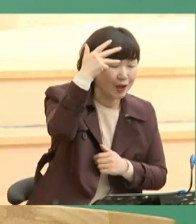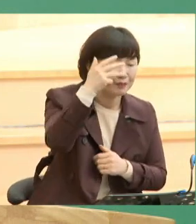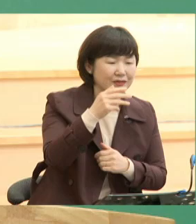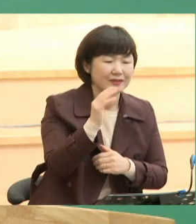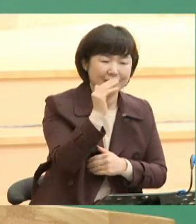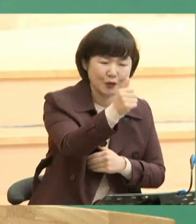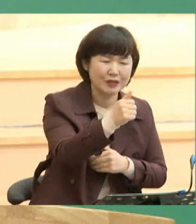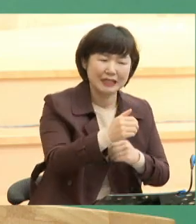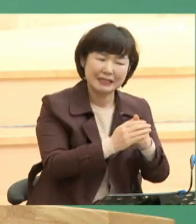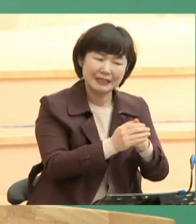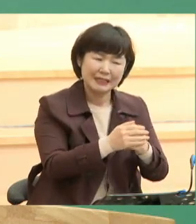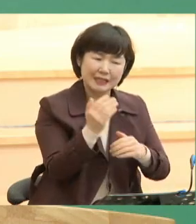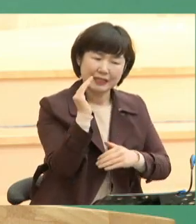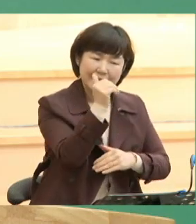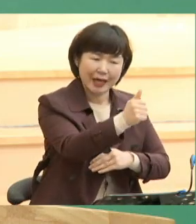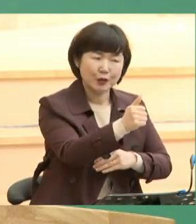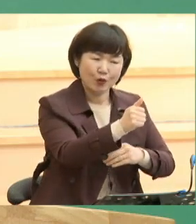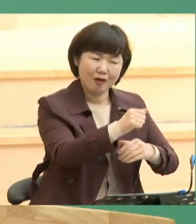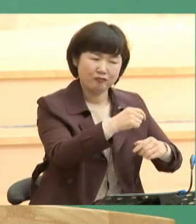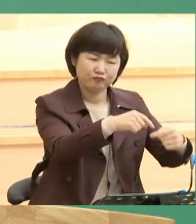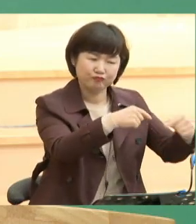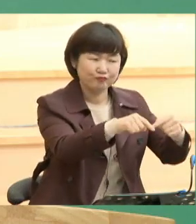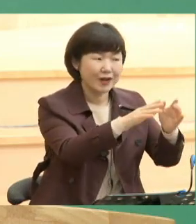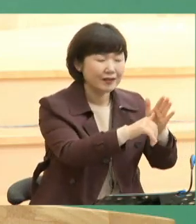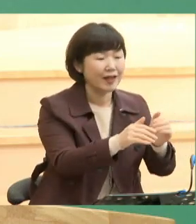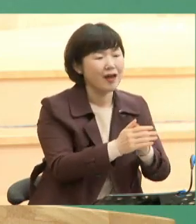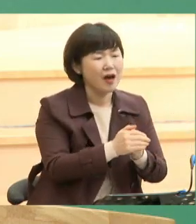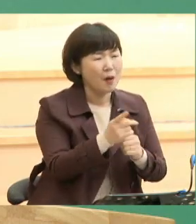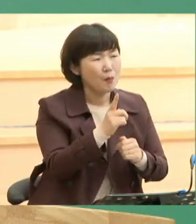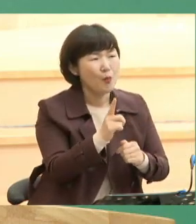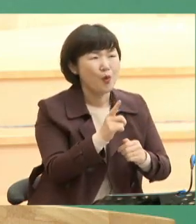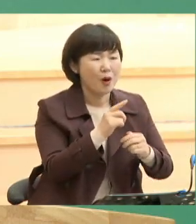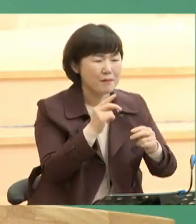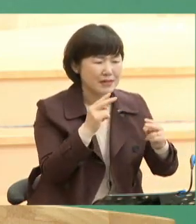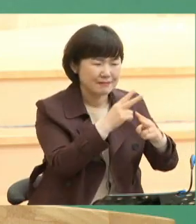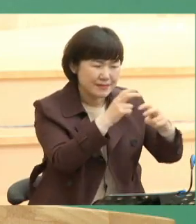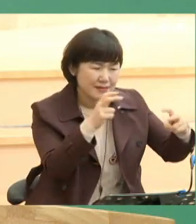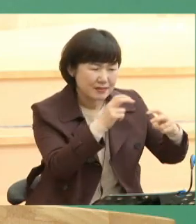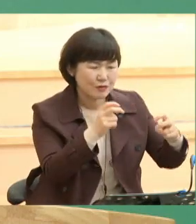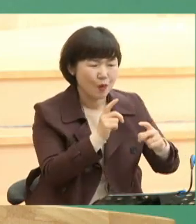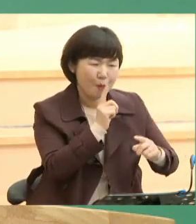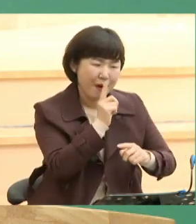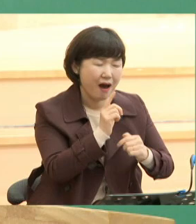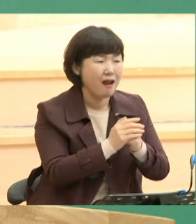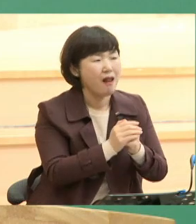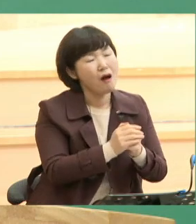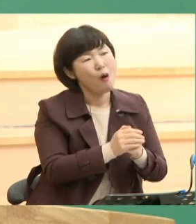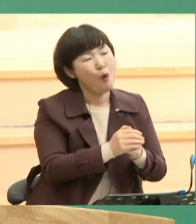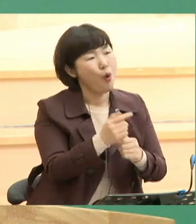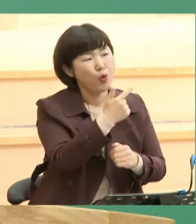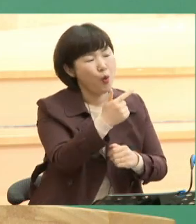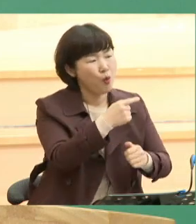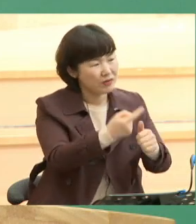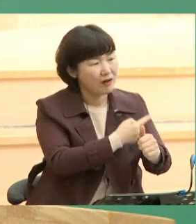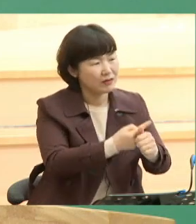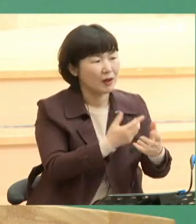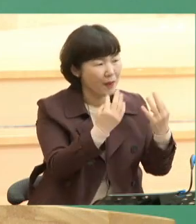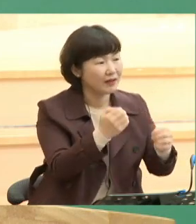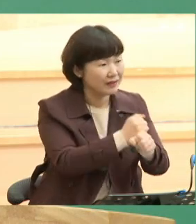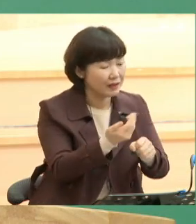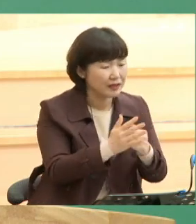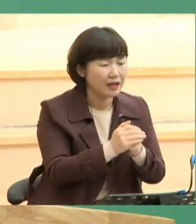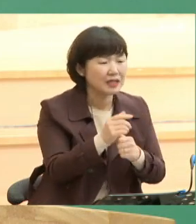아주 즐거워 발언을 서슴치 않고 잘 했었어요 자주 했었어요 그래서 특별히 유색 인종에 대해서 그렇게 얘기했죠 그